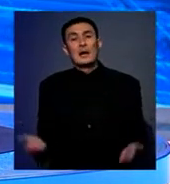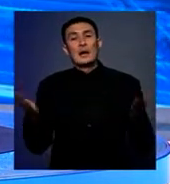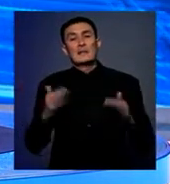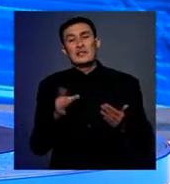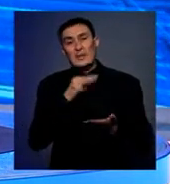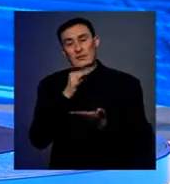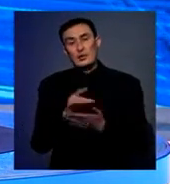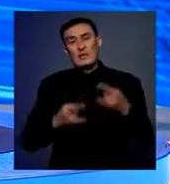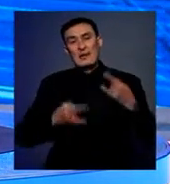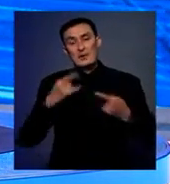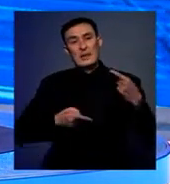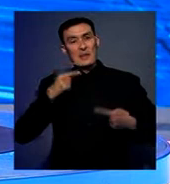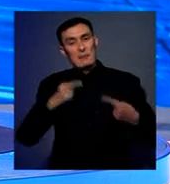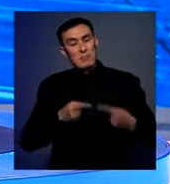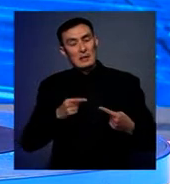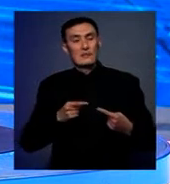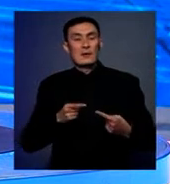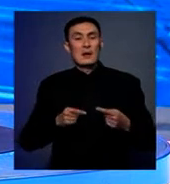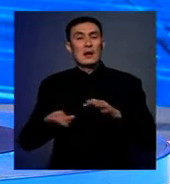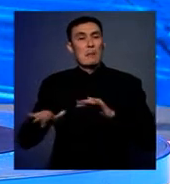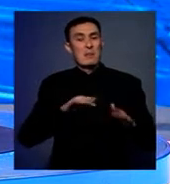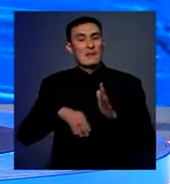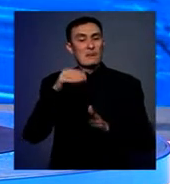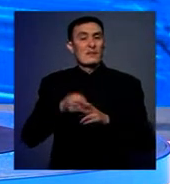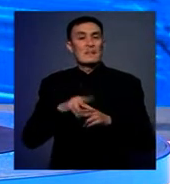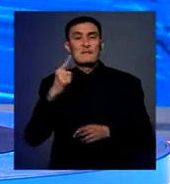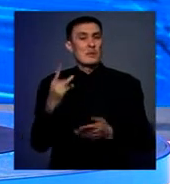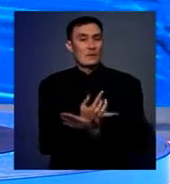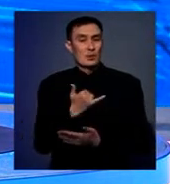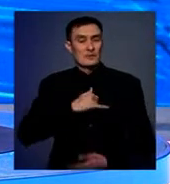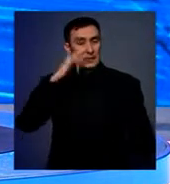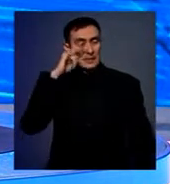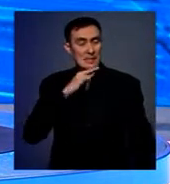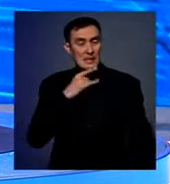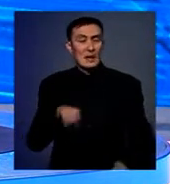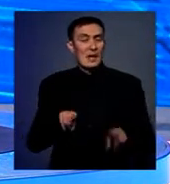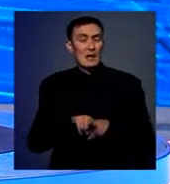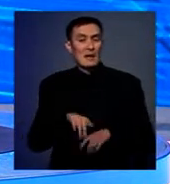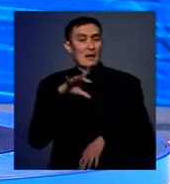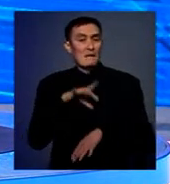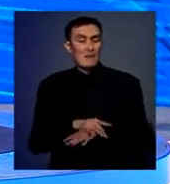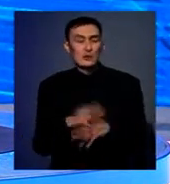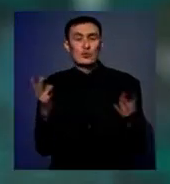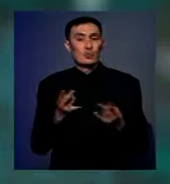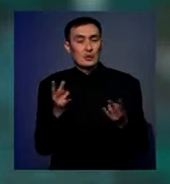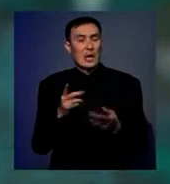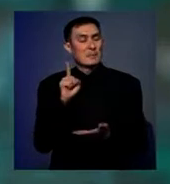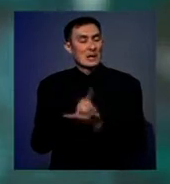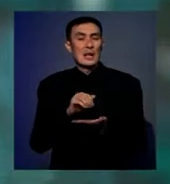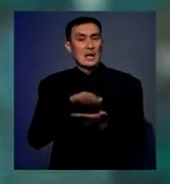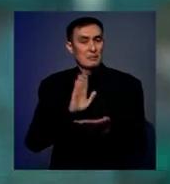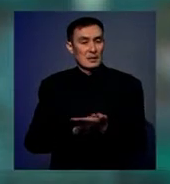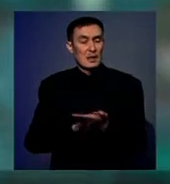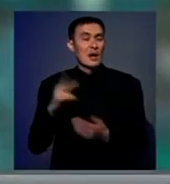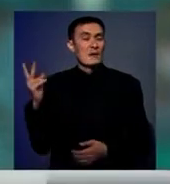что телевизионные дебаты в президентской кампании – это впервые в Казахстане. И этот факт нельзя не отметить.